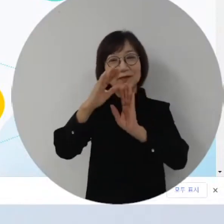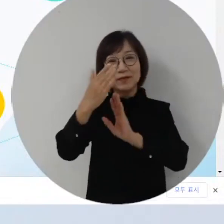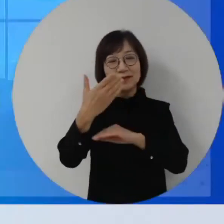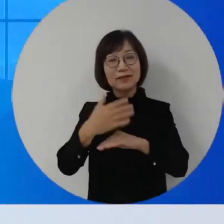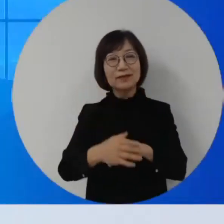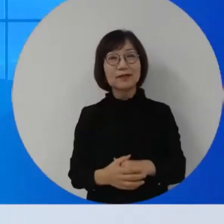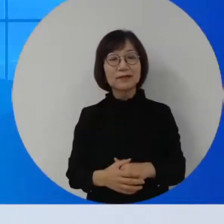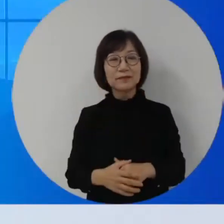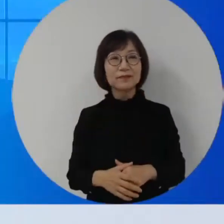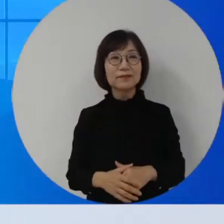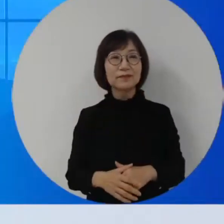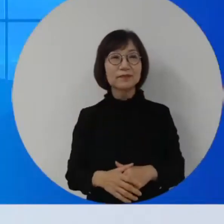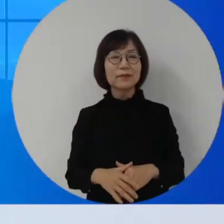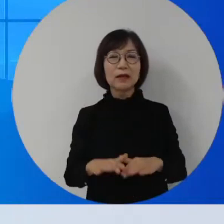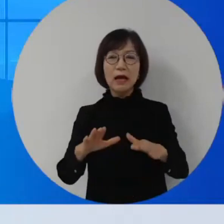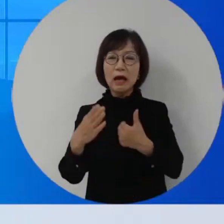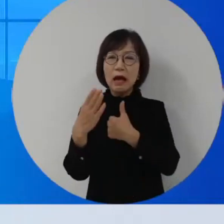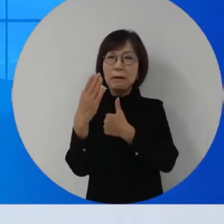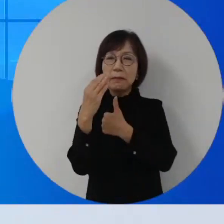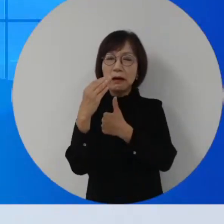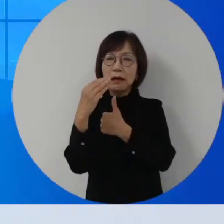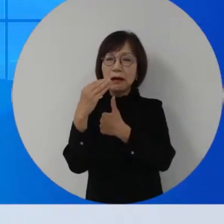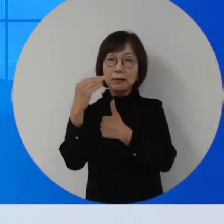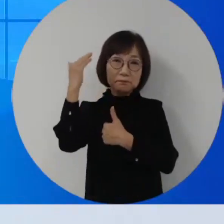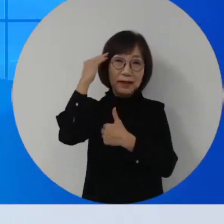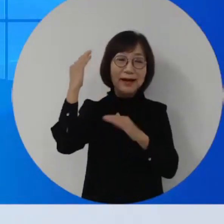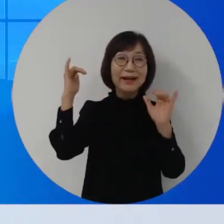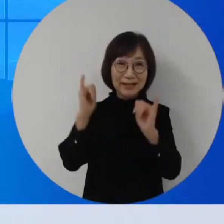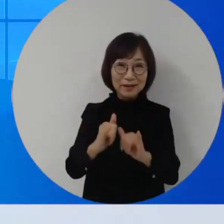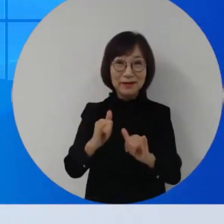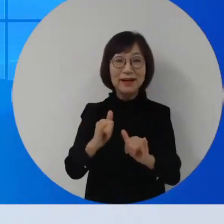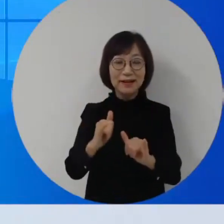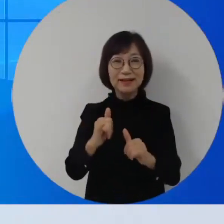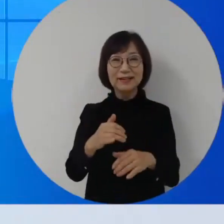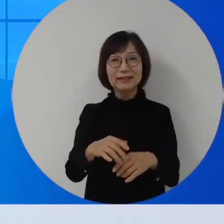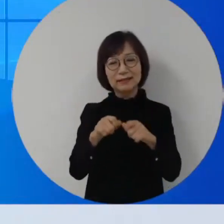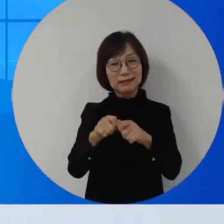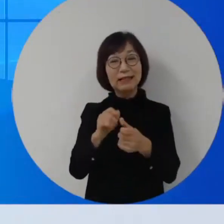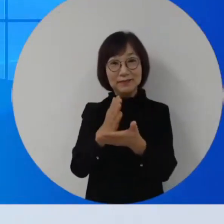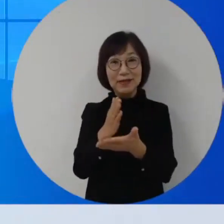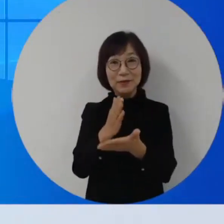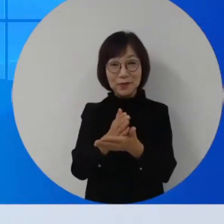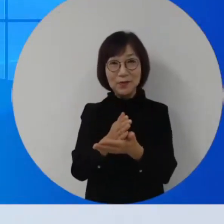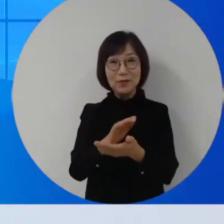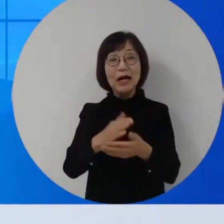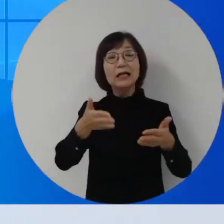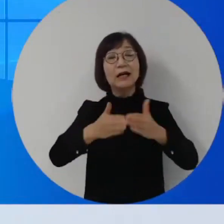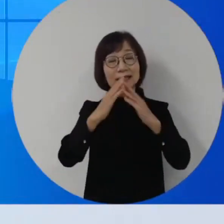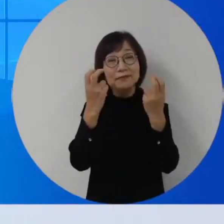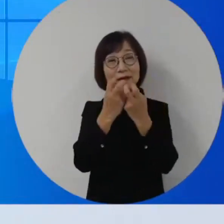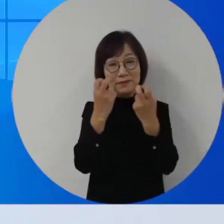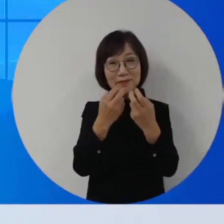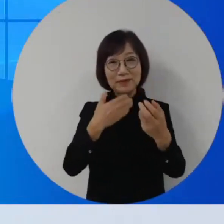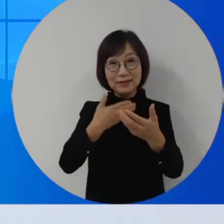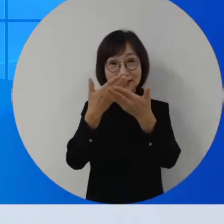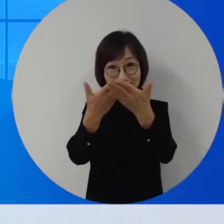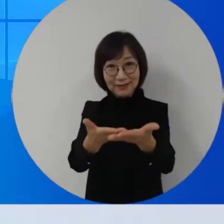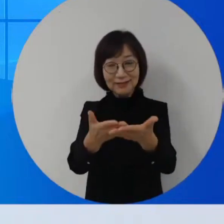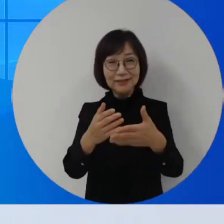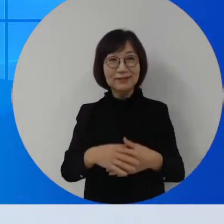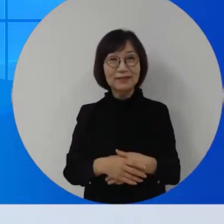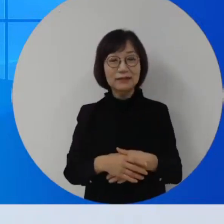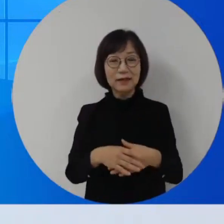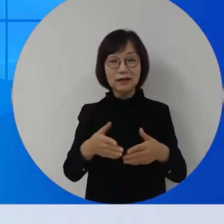그래서 이 부분은 혹시 방송이 끊길 수 있으니까 진행하지 않을게요. 잘 제대로 설치가 됐다라고 하시면